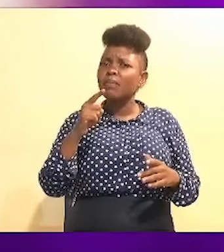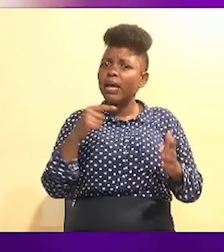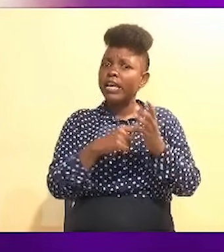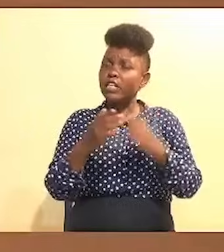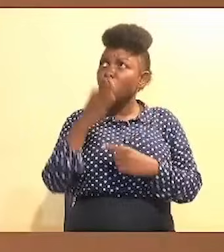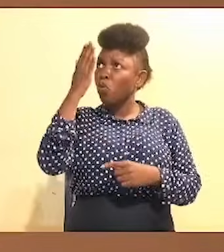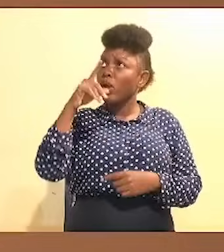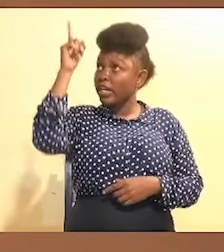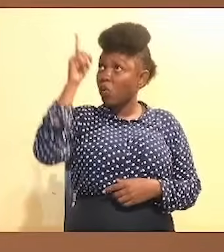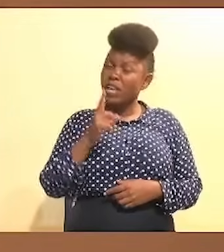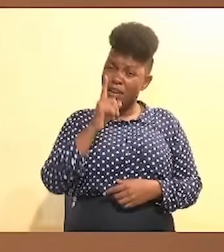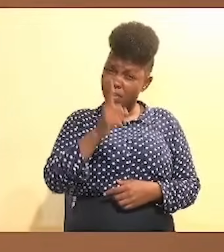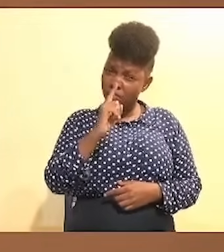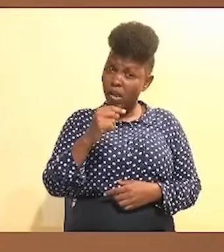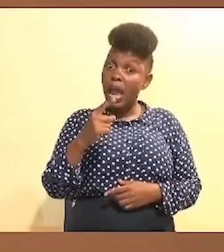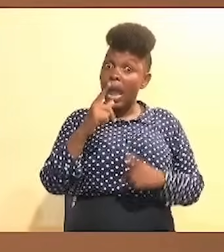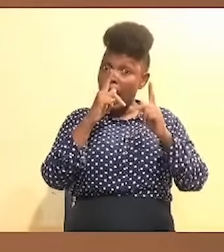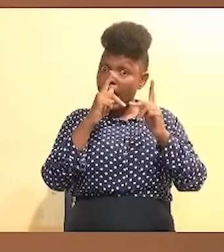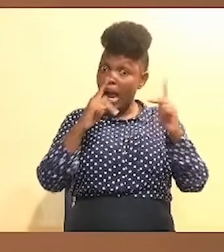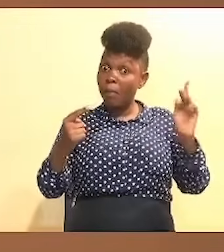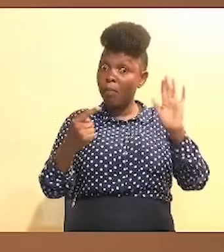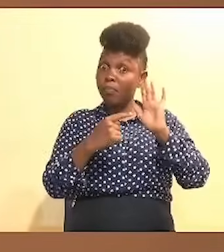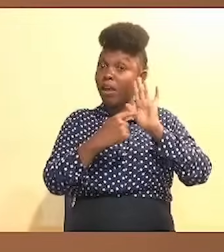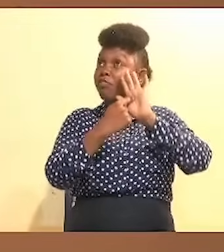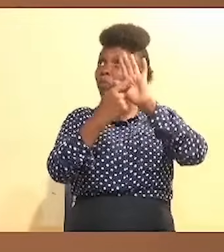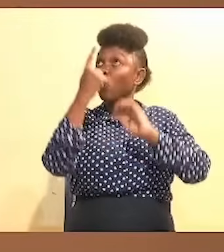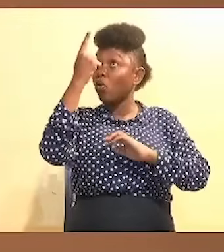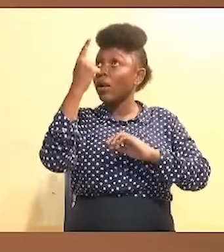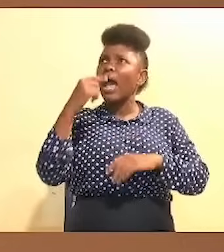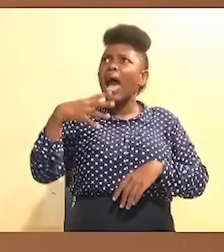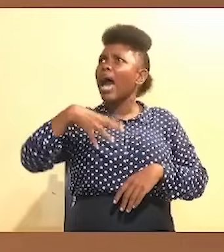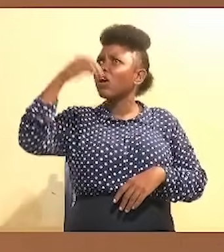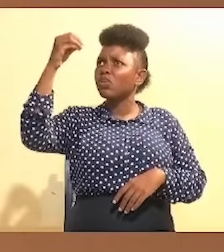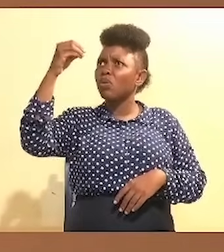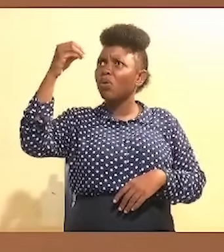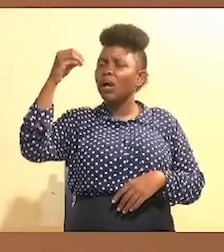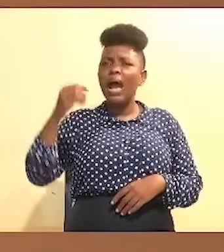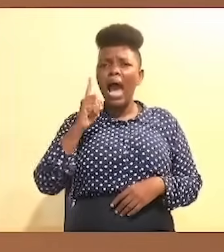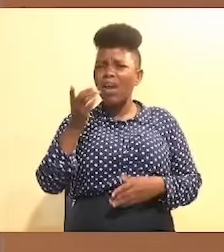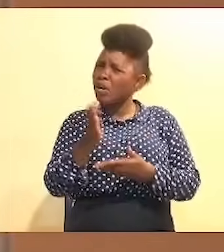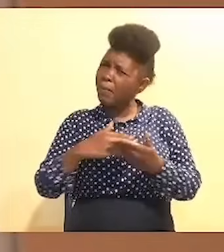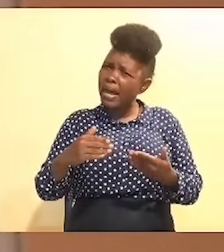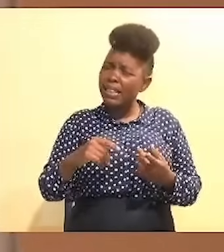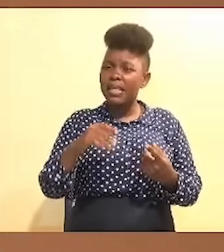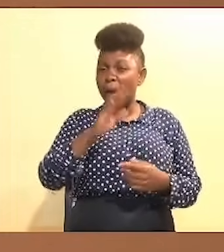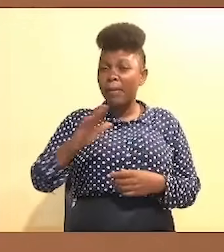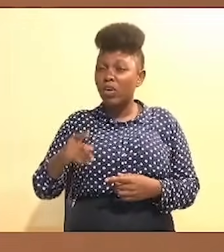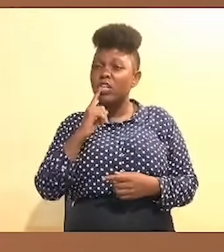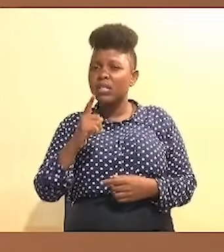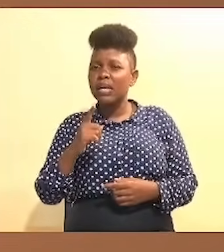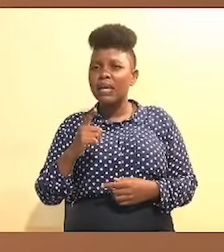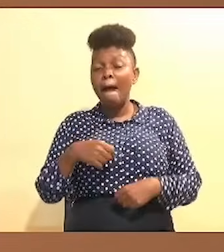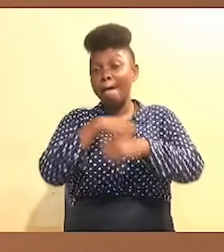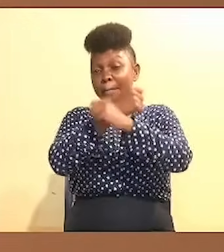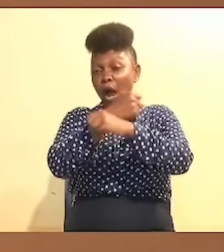hivyo kama mnavyomuona akiondoka. Hii ni baadhi tu ya maeneo yaliyotajwa. Yametajwa zaidi ya hayo. Paulo pia